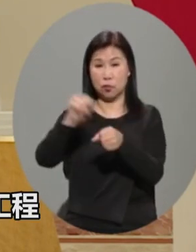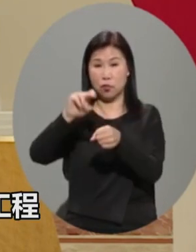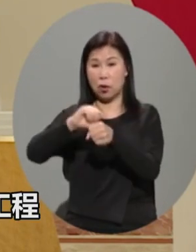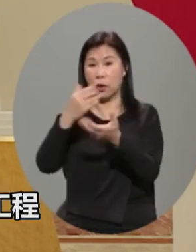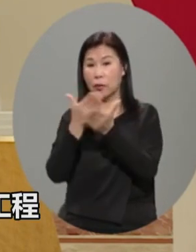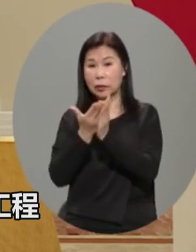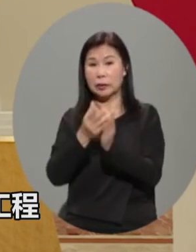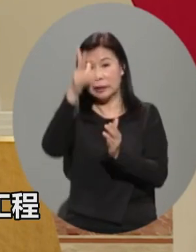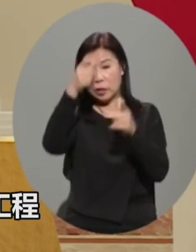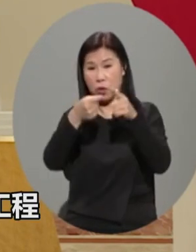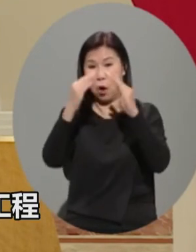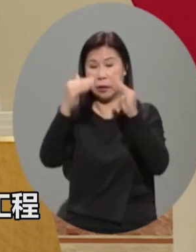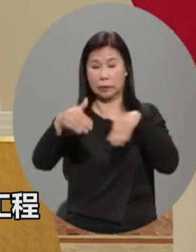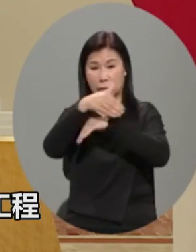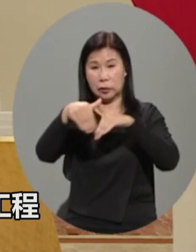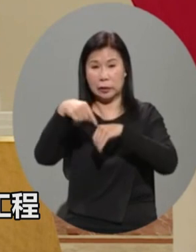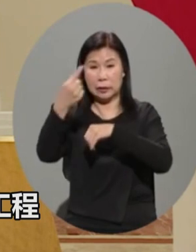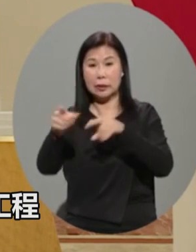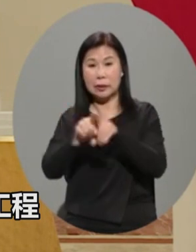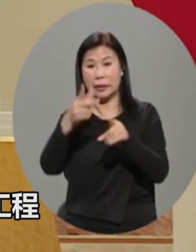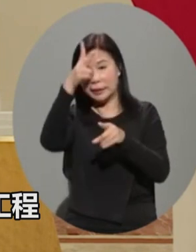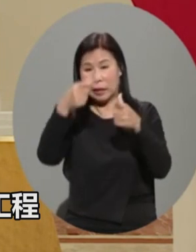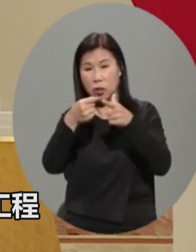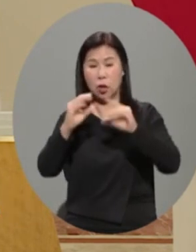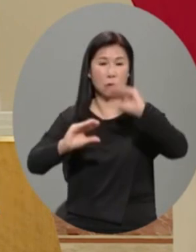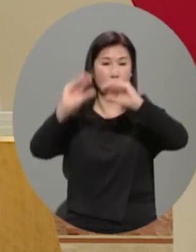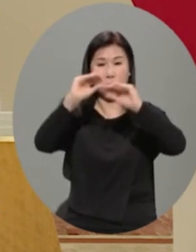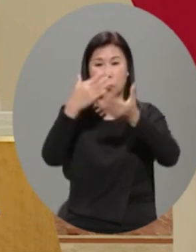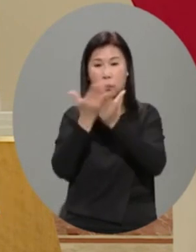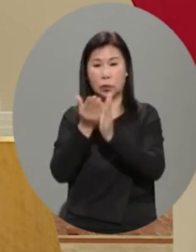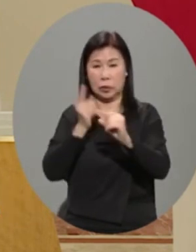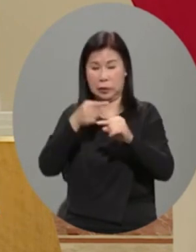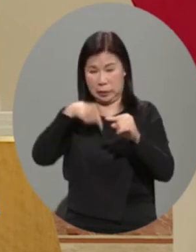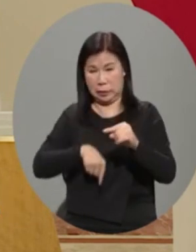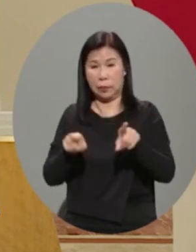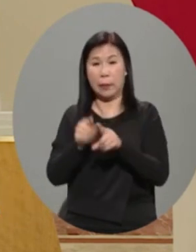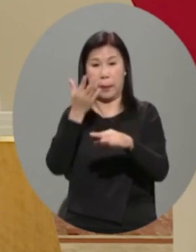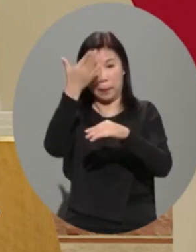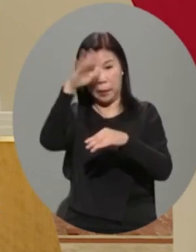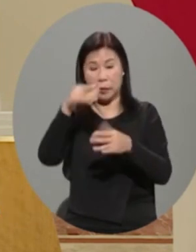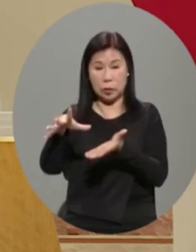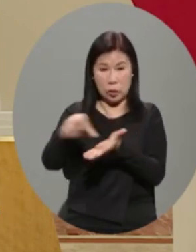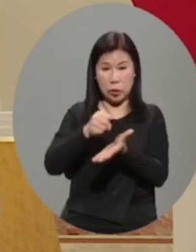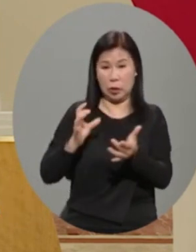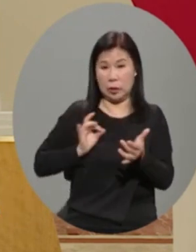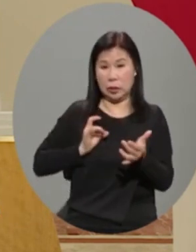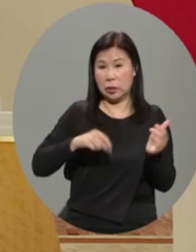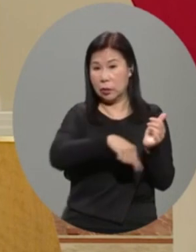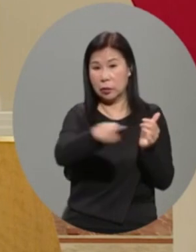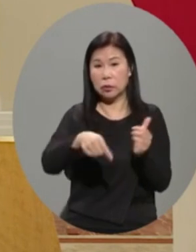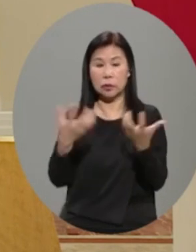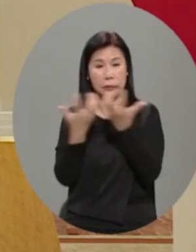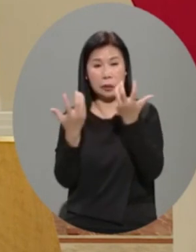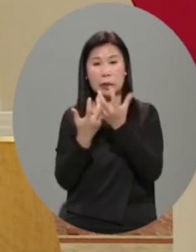個公營房屋計劃以及其他公共工程，我們目前已知會收回的私人土地大